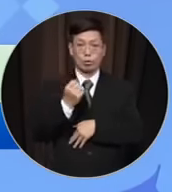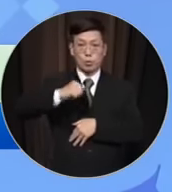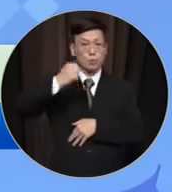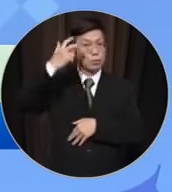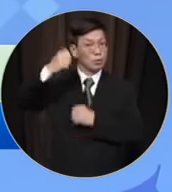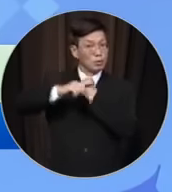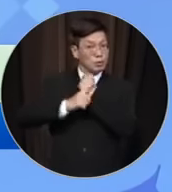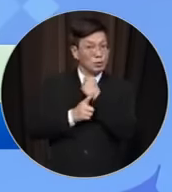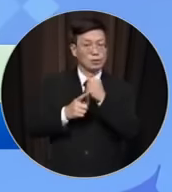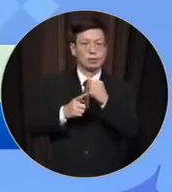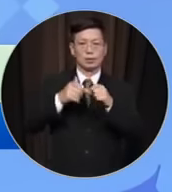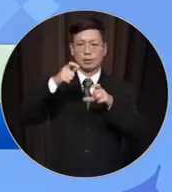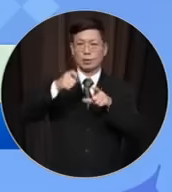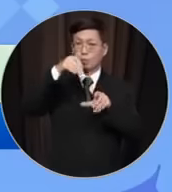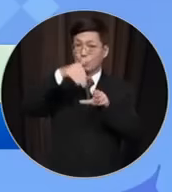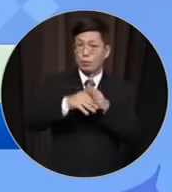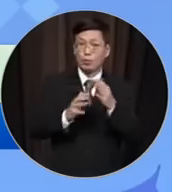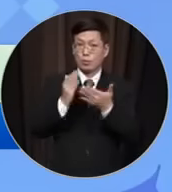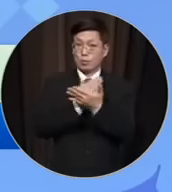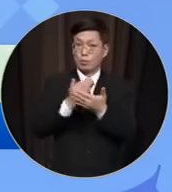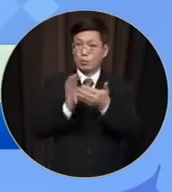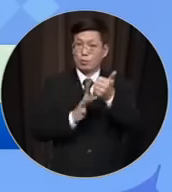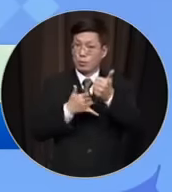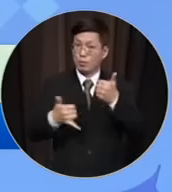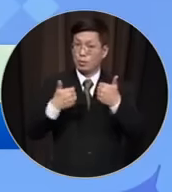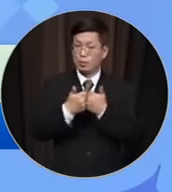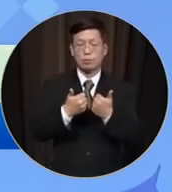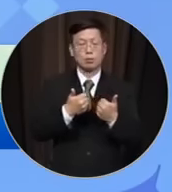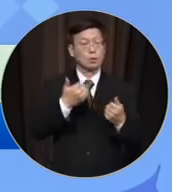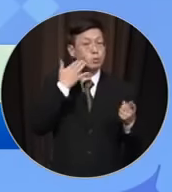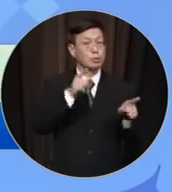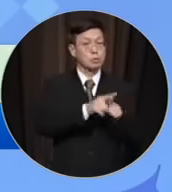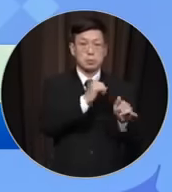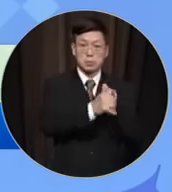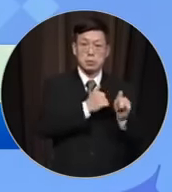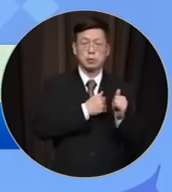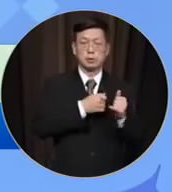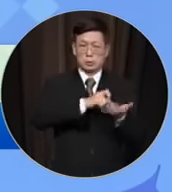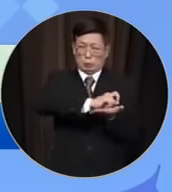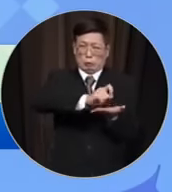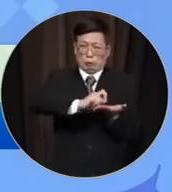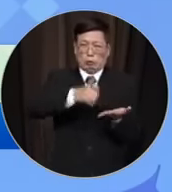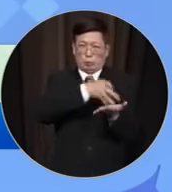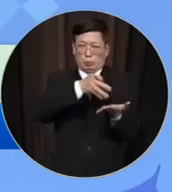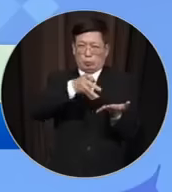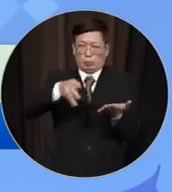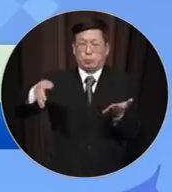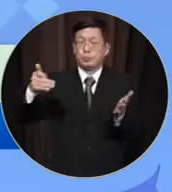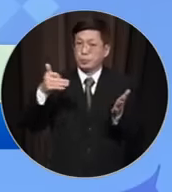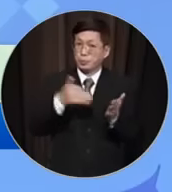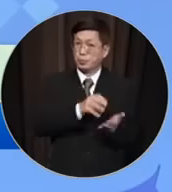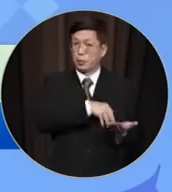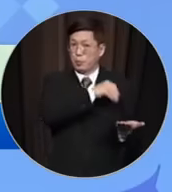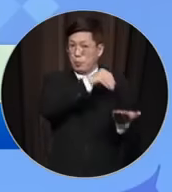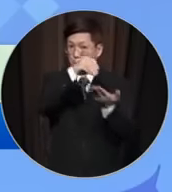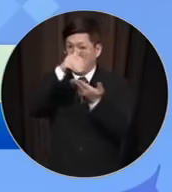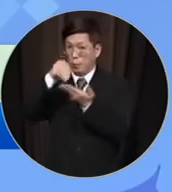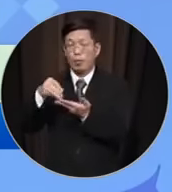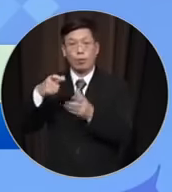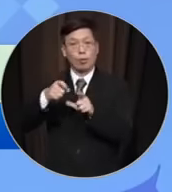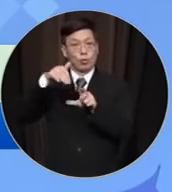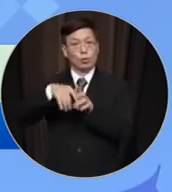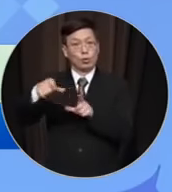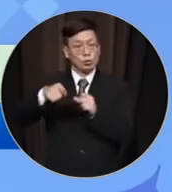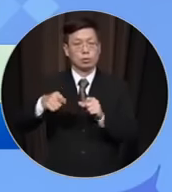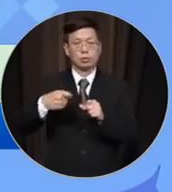公投审议委员会，可以随意否决民众经由一张张联署书所提出来的公民投票案，